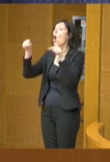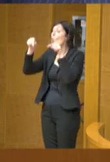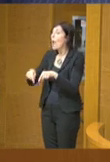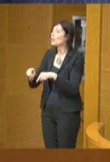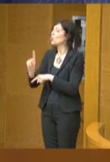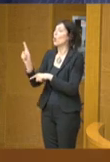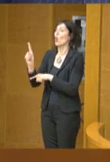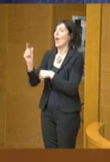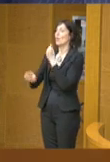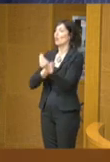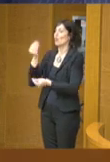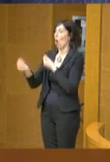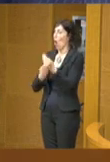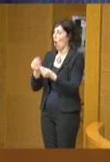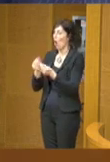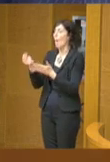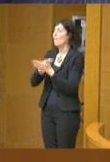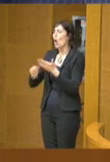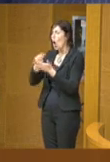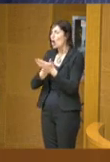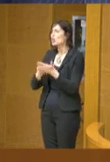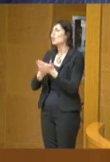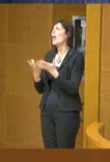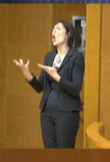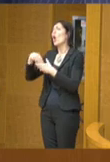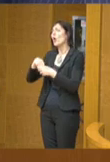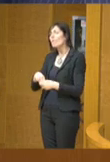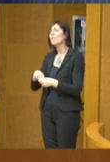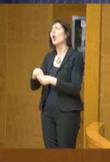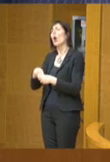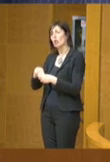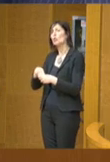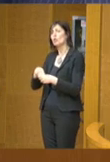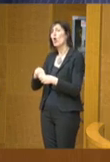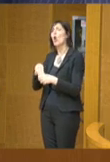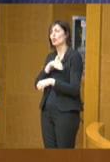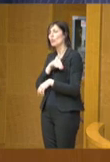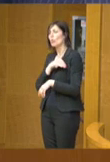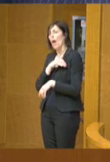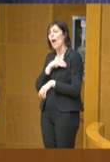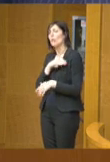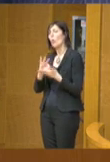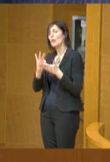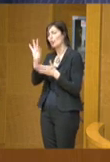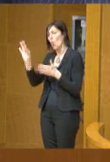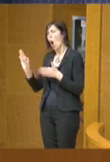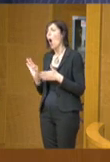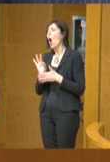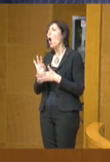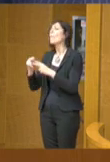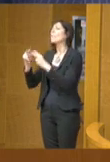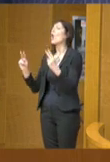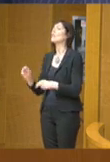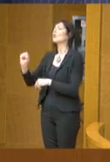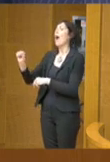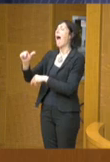che ha coinvolto studenti di diverse scuole nella provincia di Asti, che riguarda appunto le difficoltà del